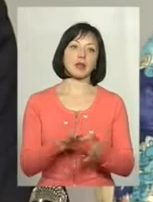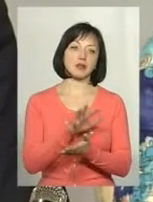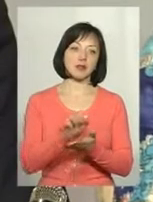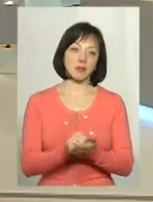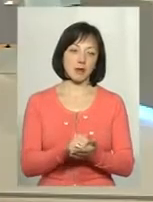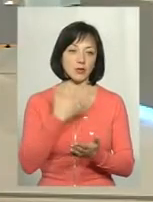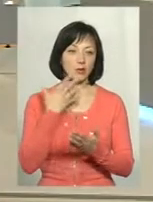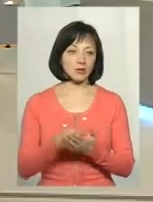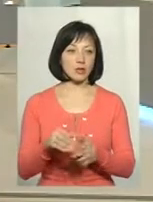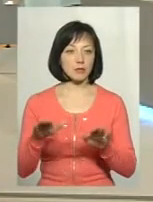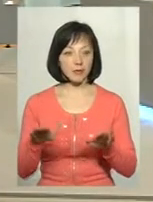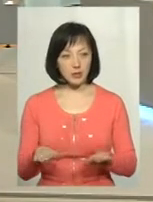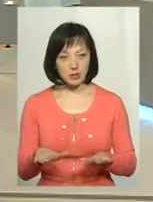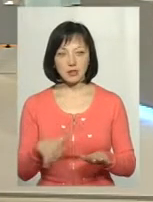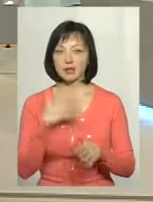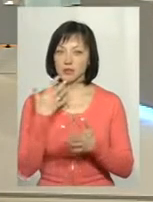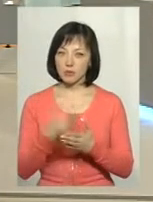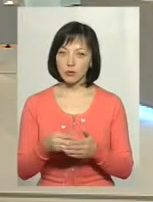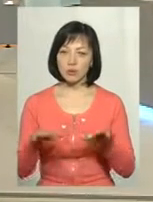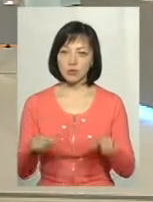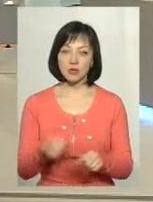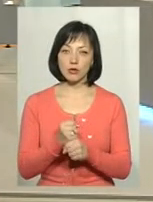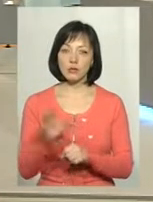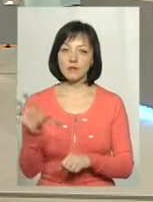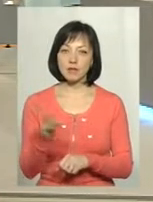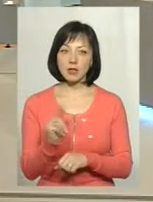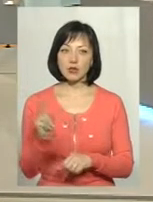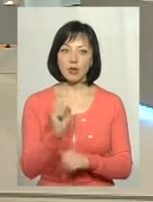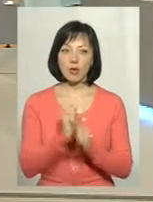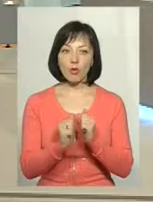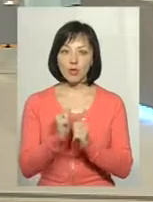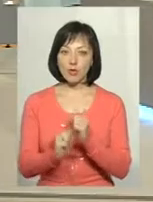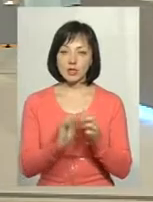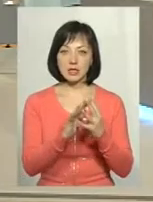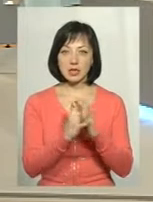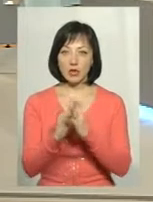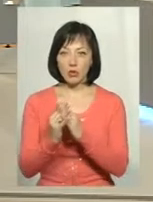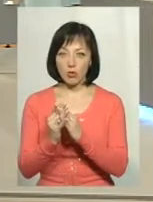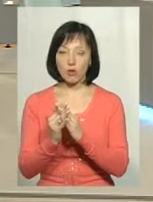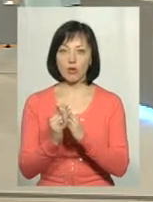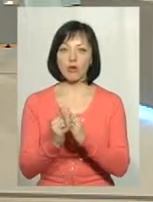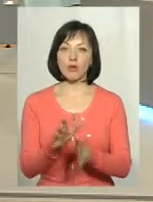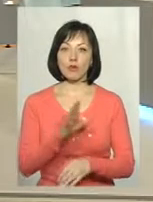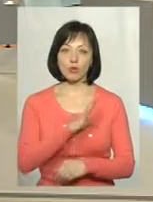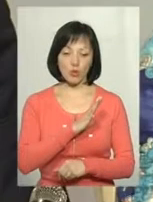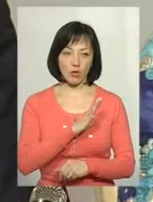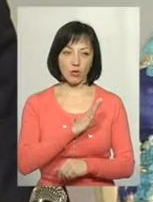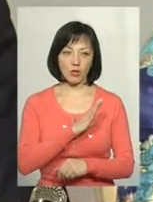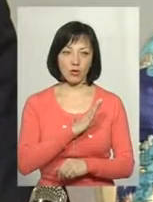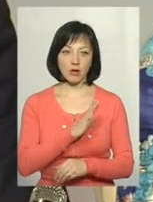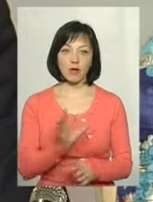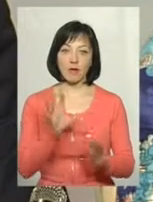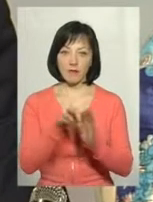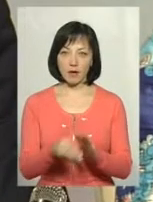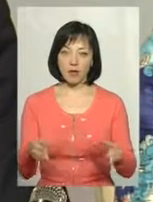займають своє місце на своєму місці і роблять все для того, щоб кожний населений пункт був в